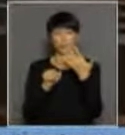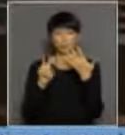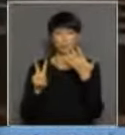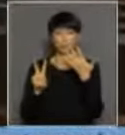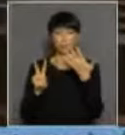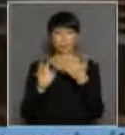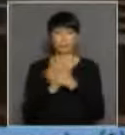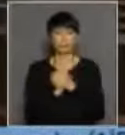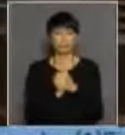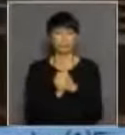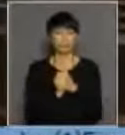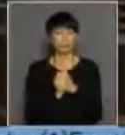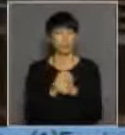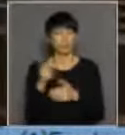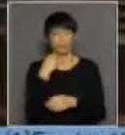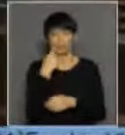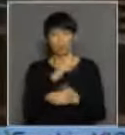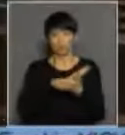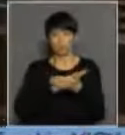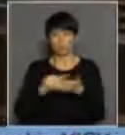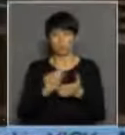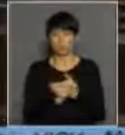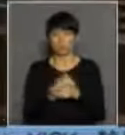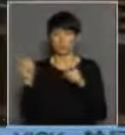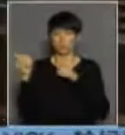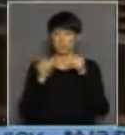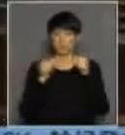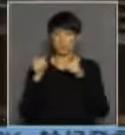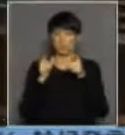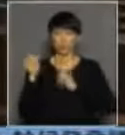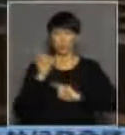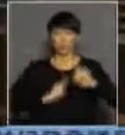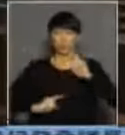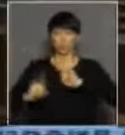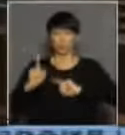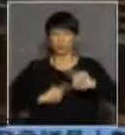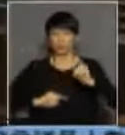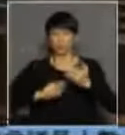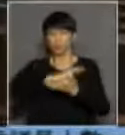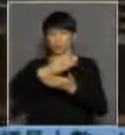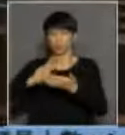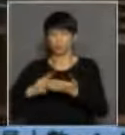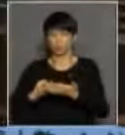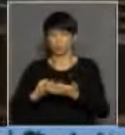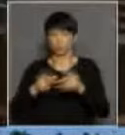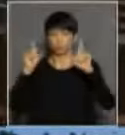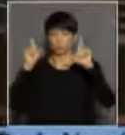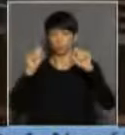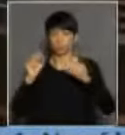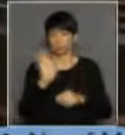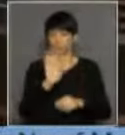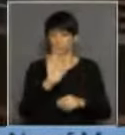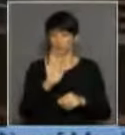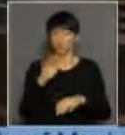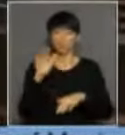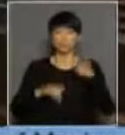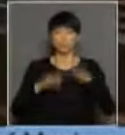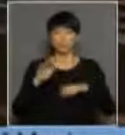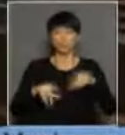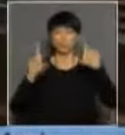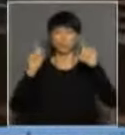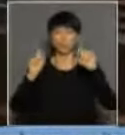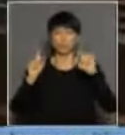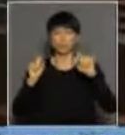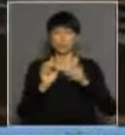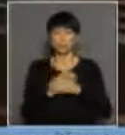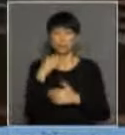呢，話到明呢，這個指引是可以隨時修改，不需要理據的。差不多意思就是說，我們不單止